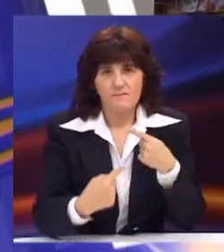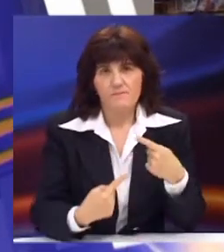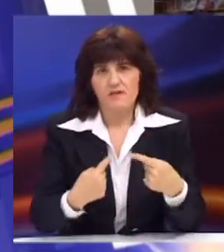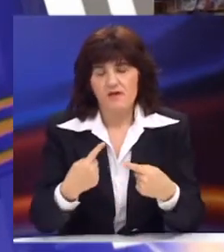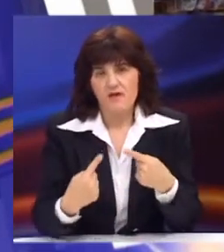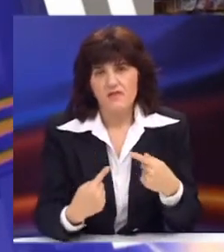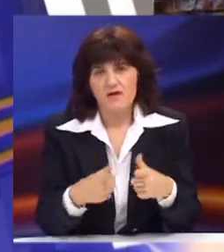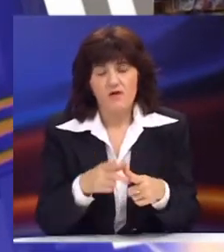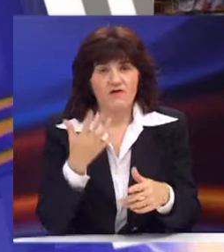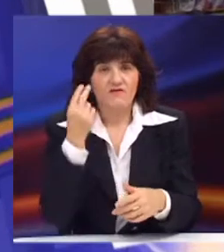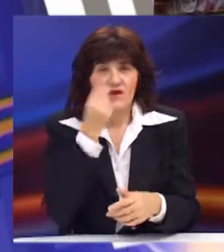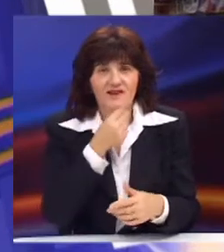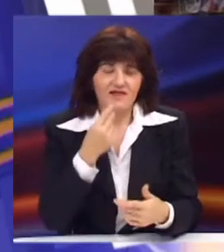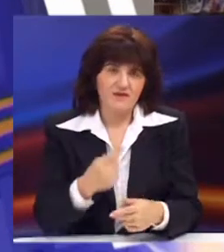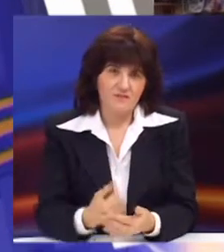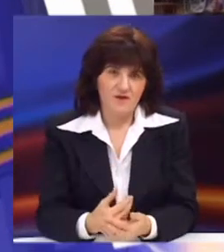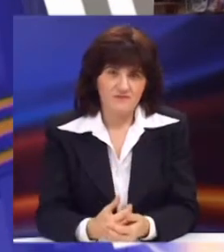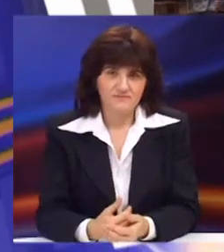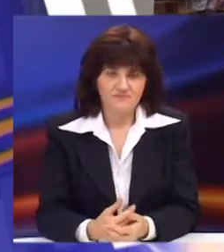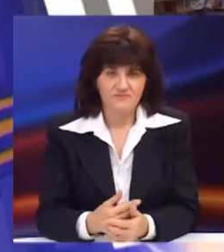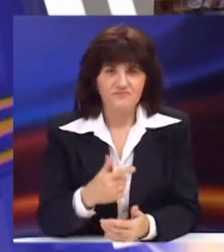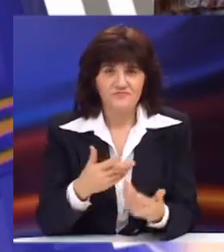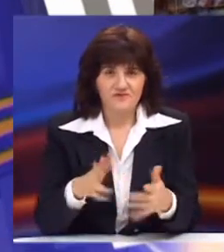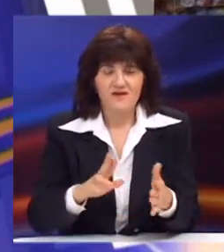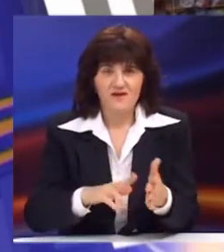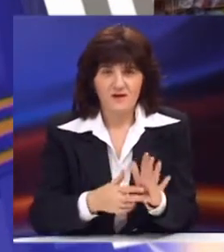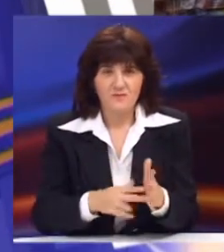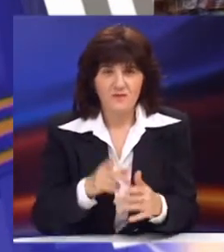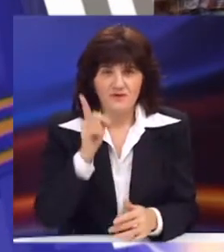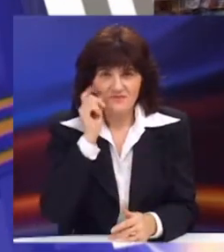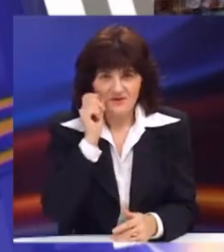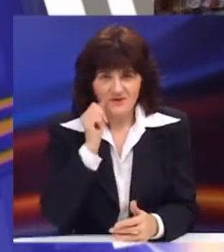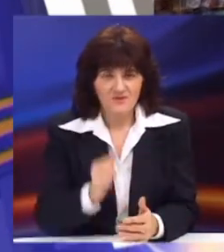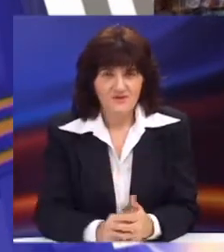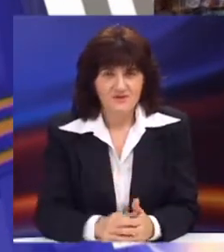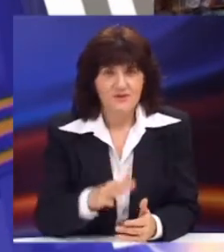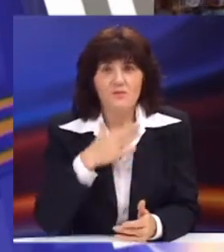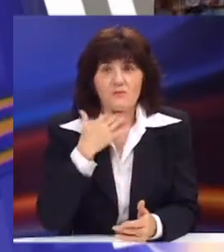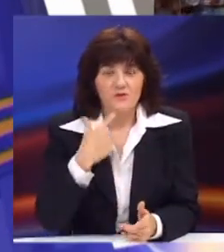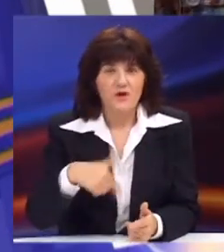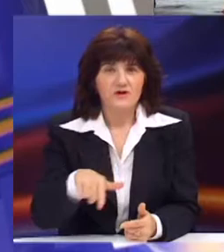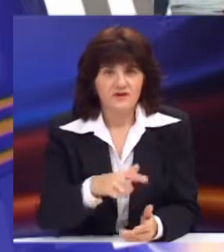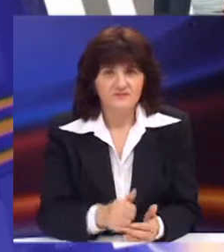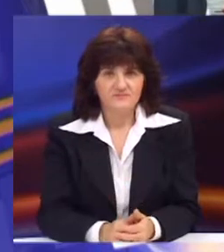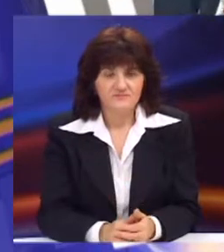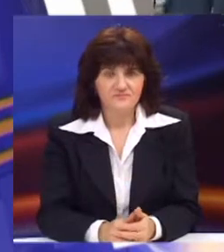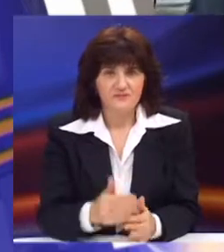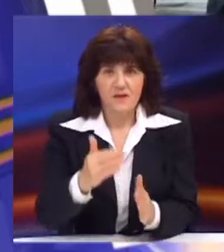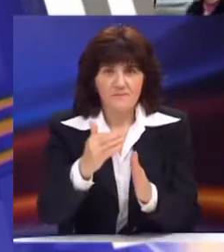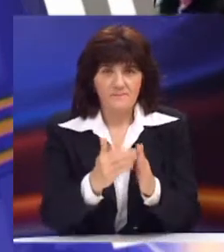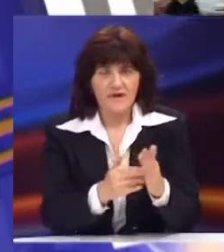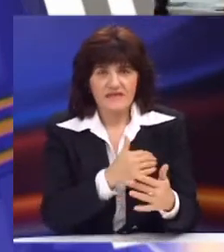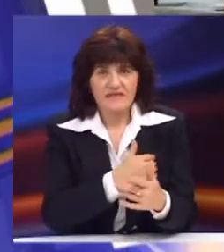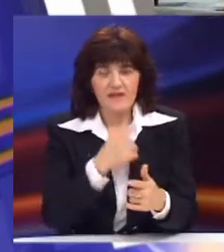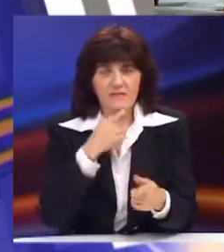toliko često menja, ona je već nedeljama bolesna. Tako da je to veliki problem za ljude, mnoge ljude.